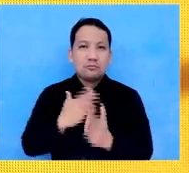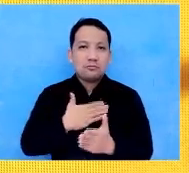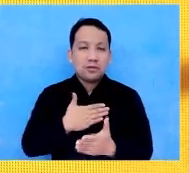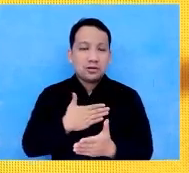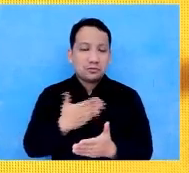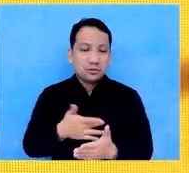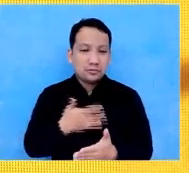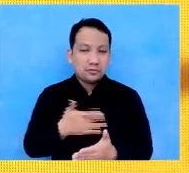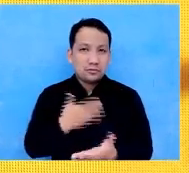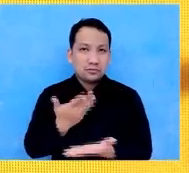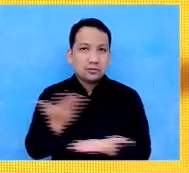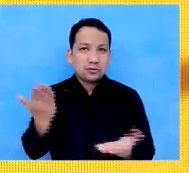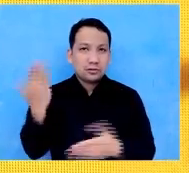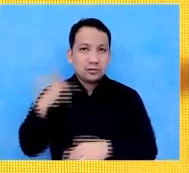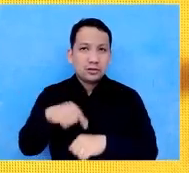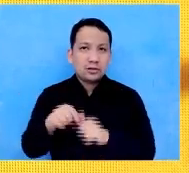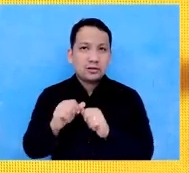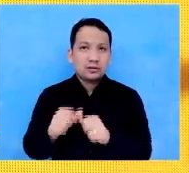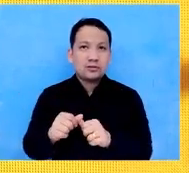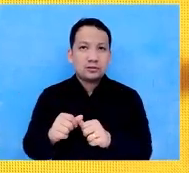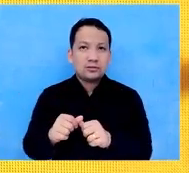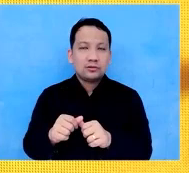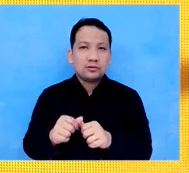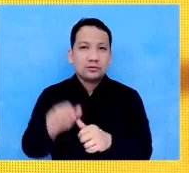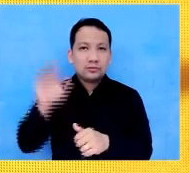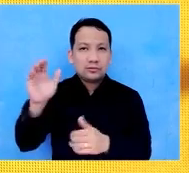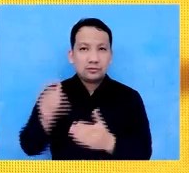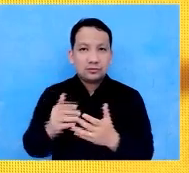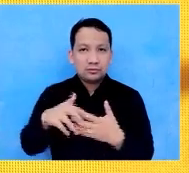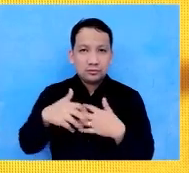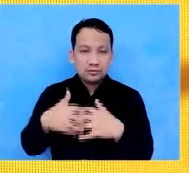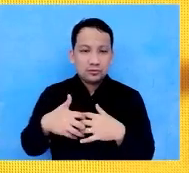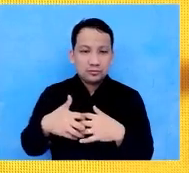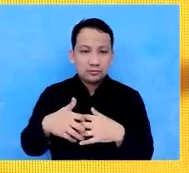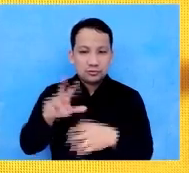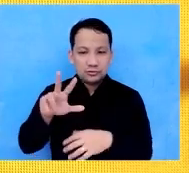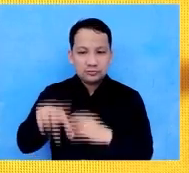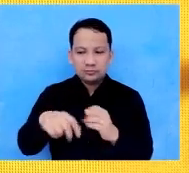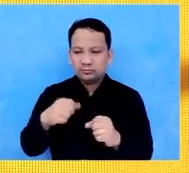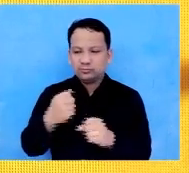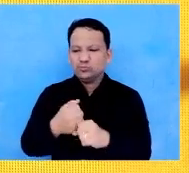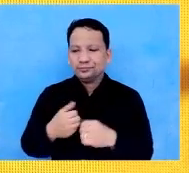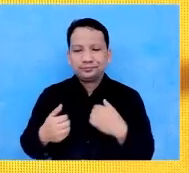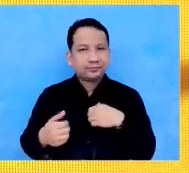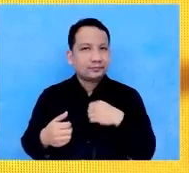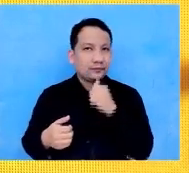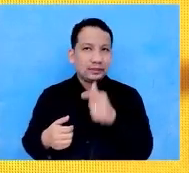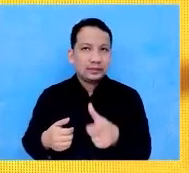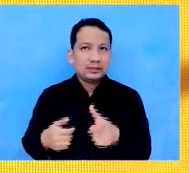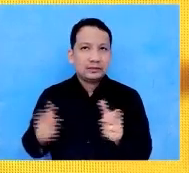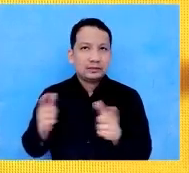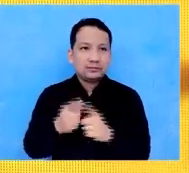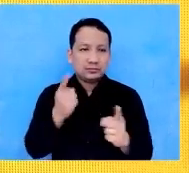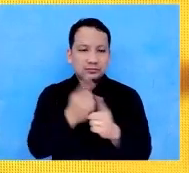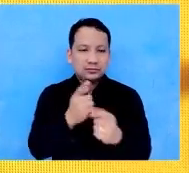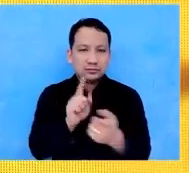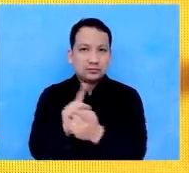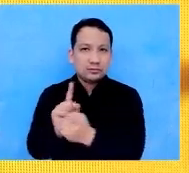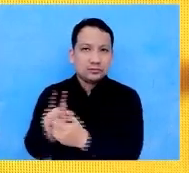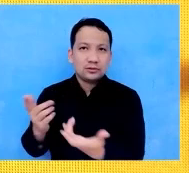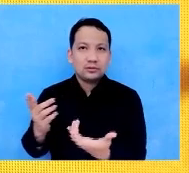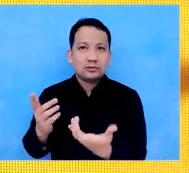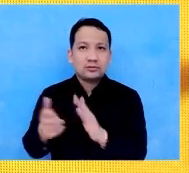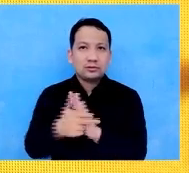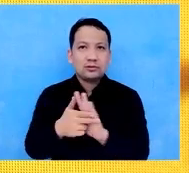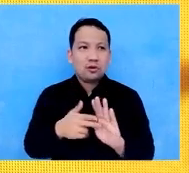ko at that time. And I've been trying to release that song for 3 years, pero I wasn't lucky enough to meet the right people and wala rin akong label at